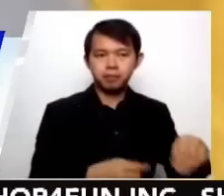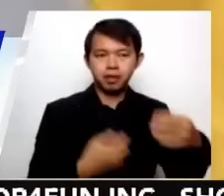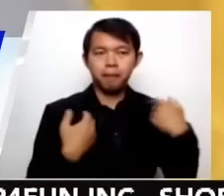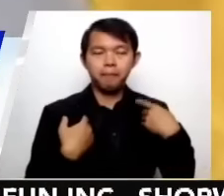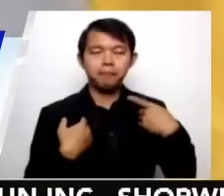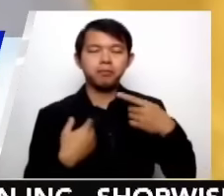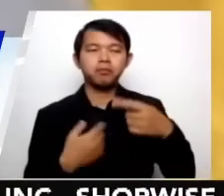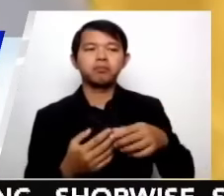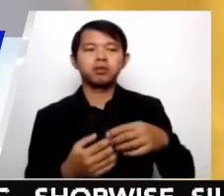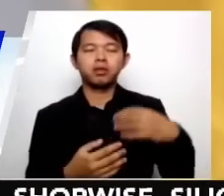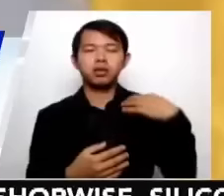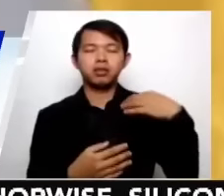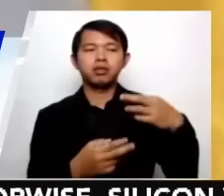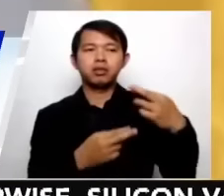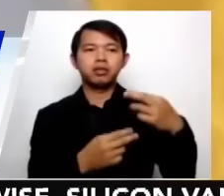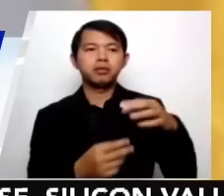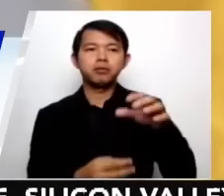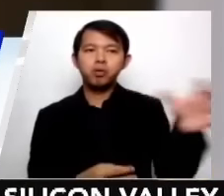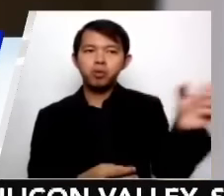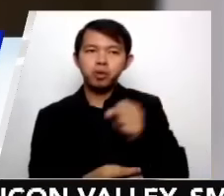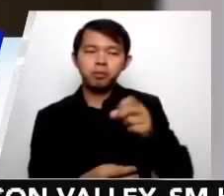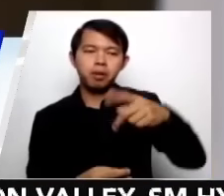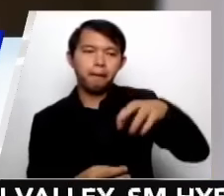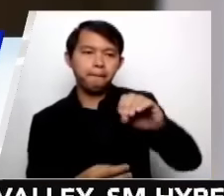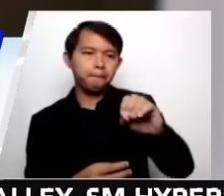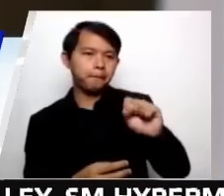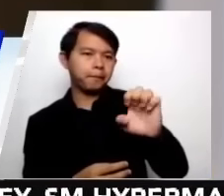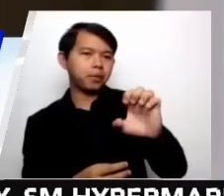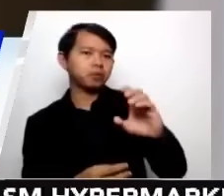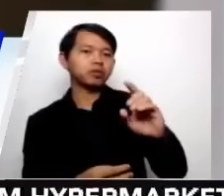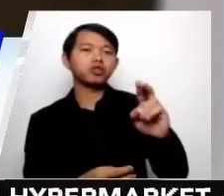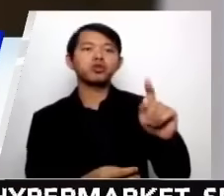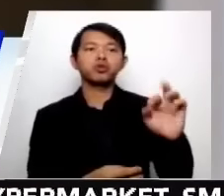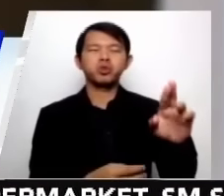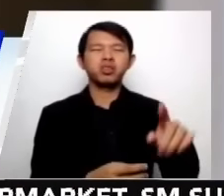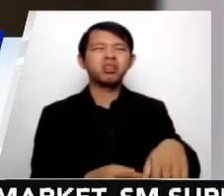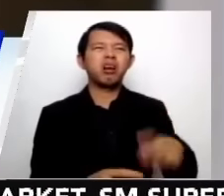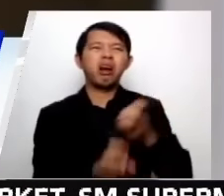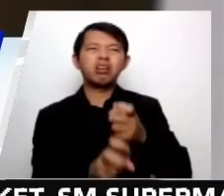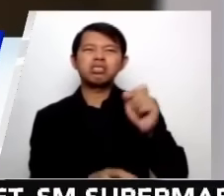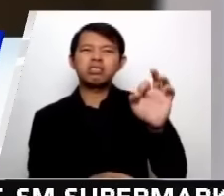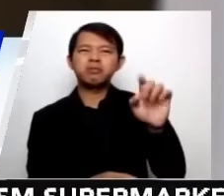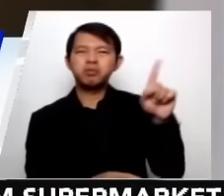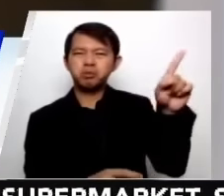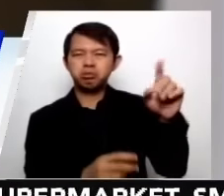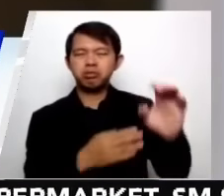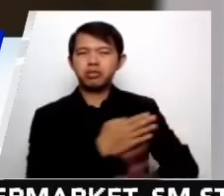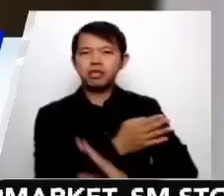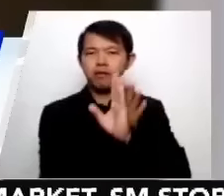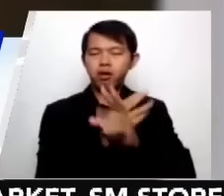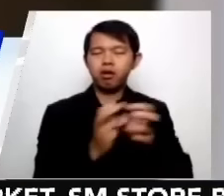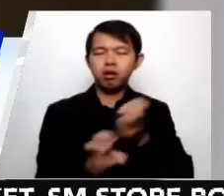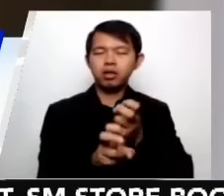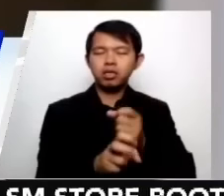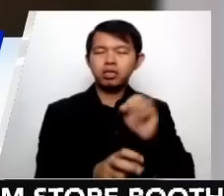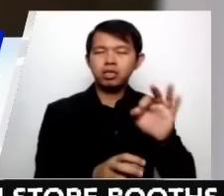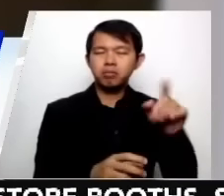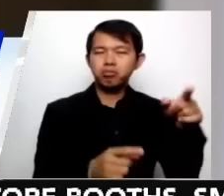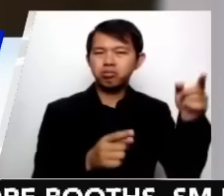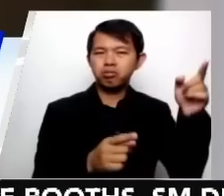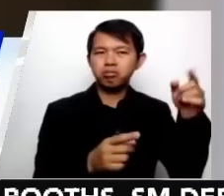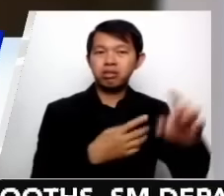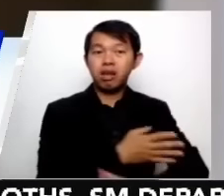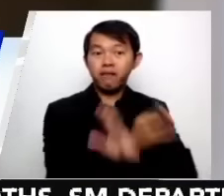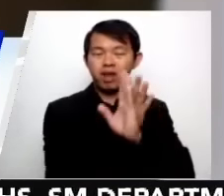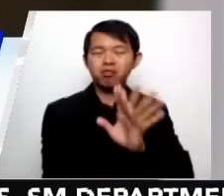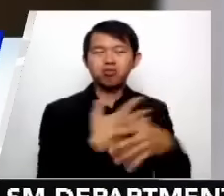May problema sa Davao. Mahirap pong magdemanda sa isang lugar na kung saan malakas ang